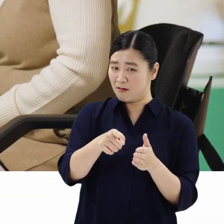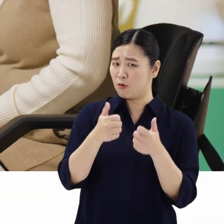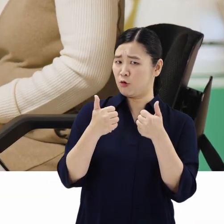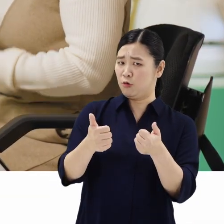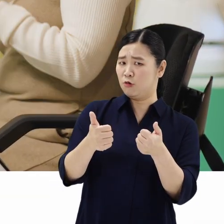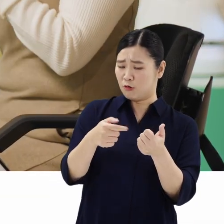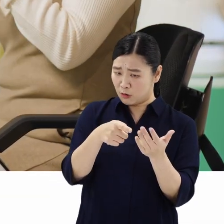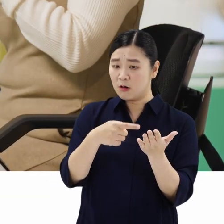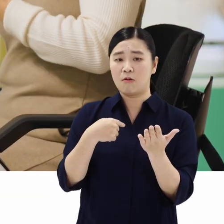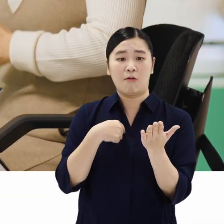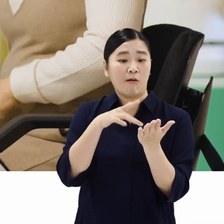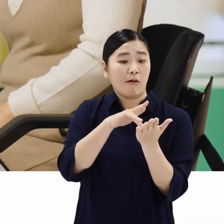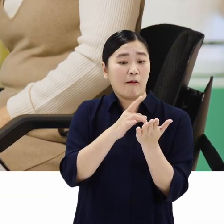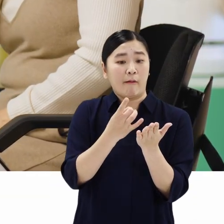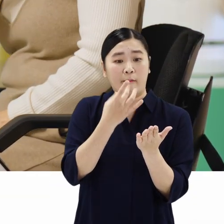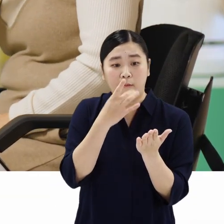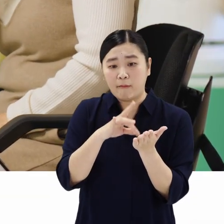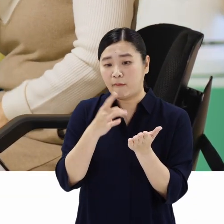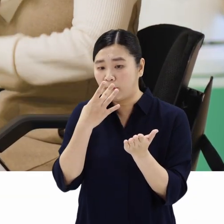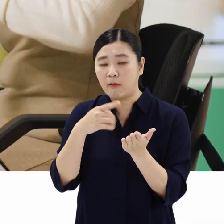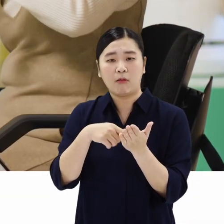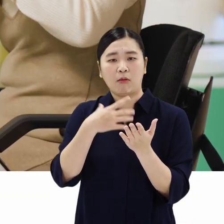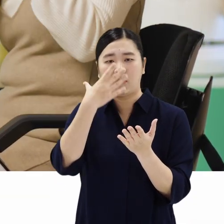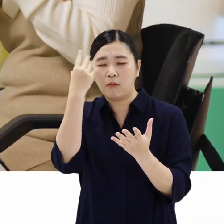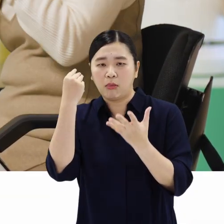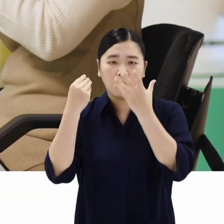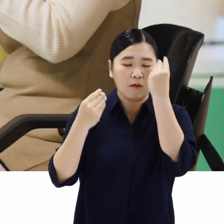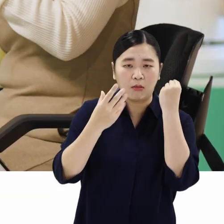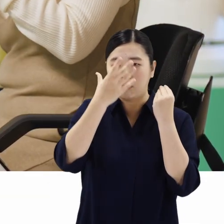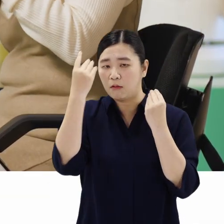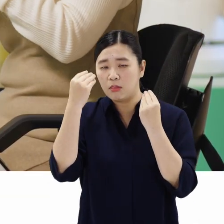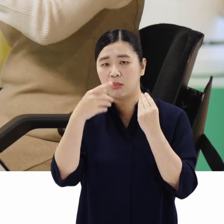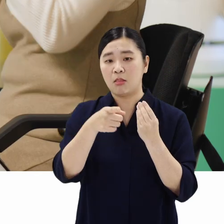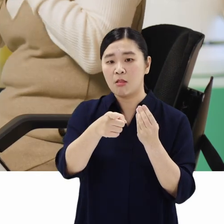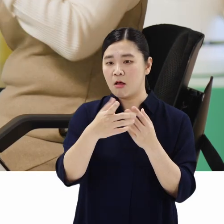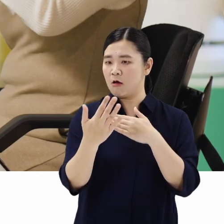お薬を忘れずに出してくれるロボットだって。